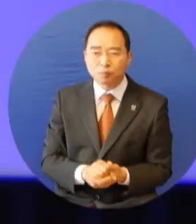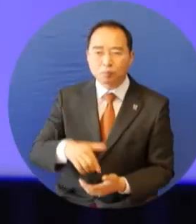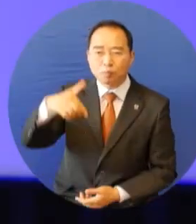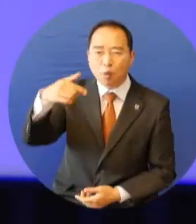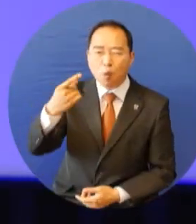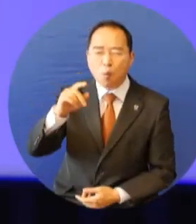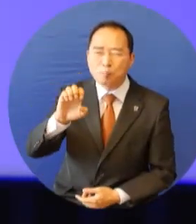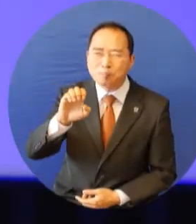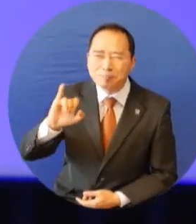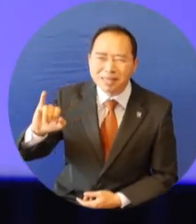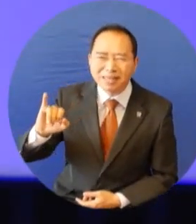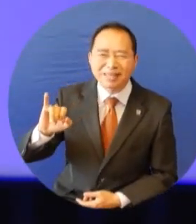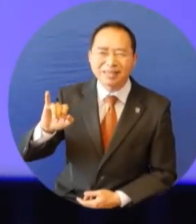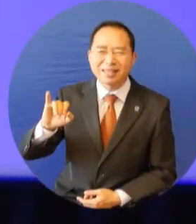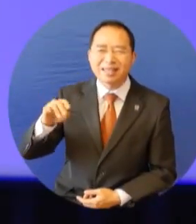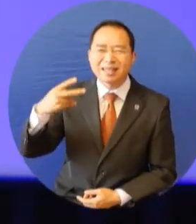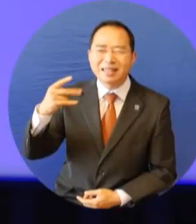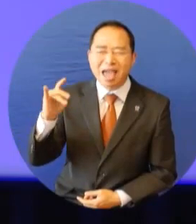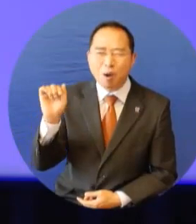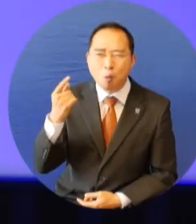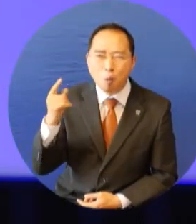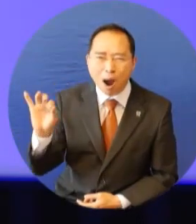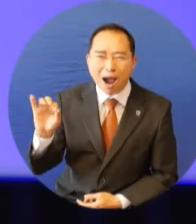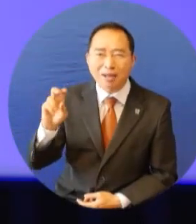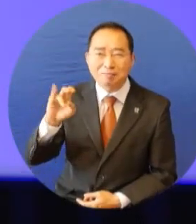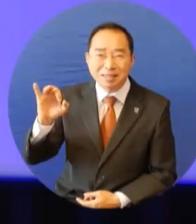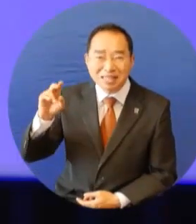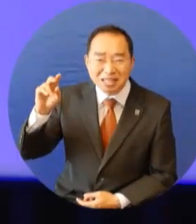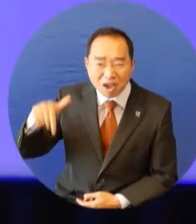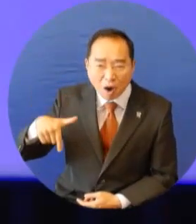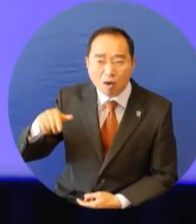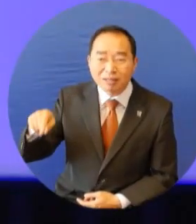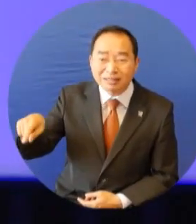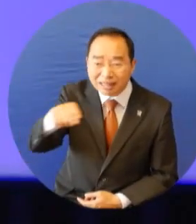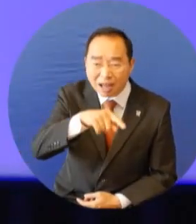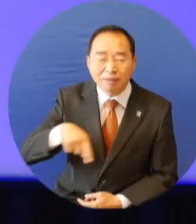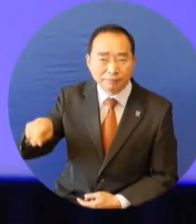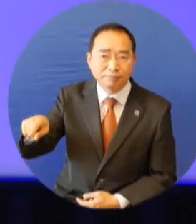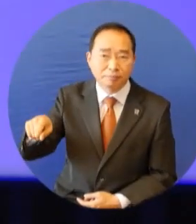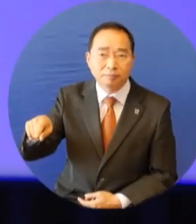곰피회, 대왕회, 뭐, 그 다음에 미역회, 다시마회. 이거 전부 잎이에요.